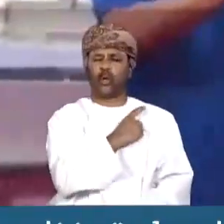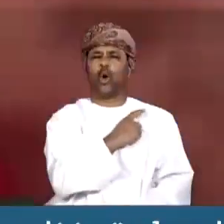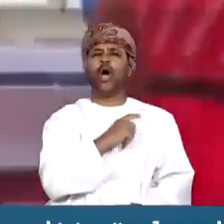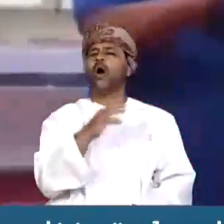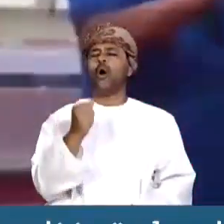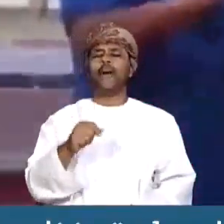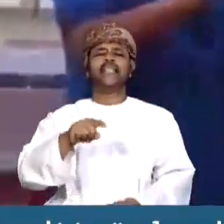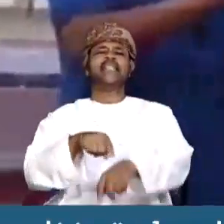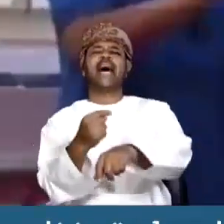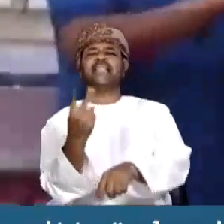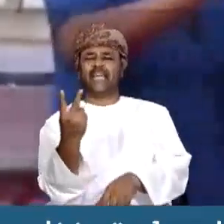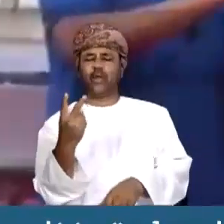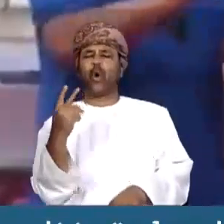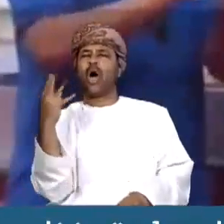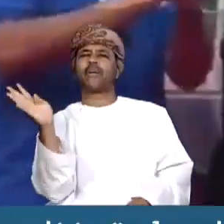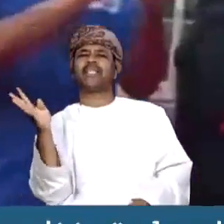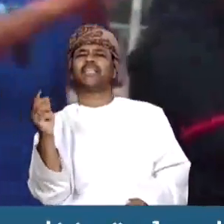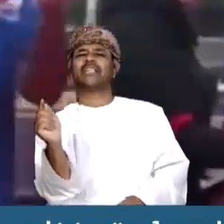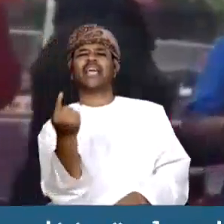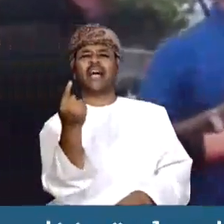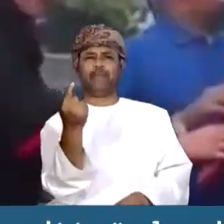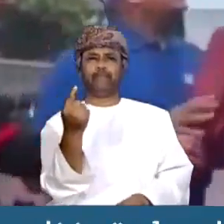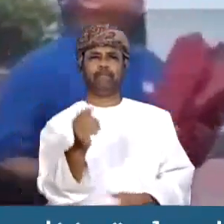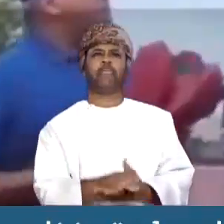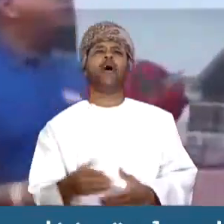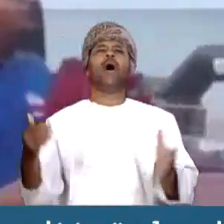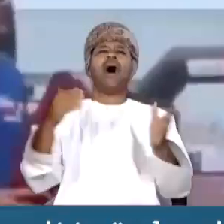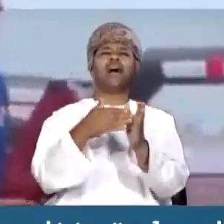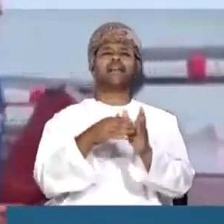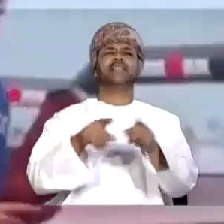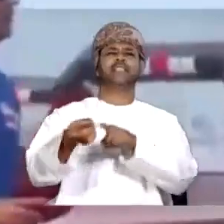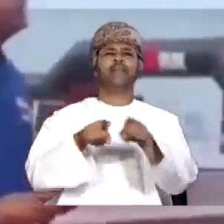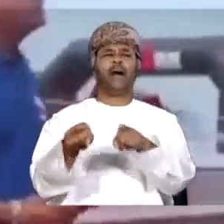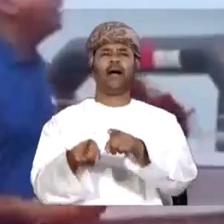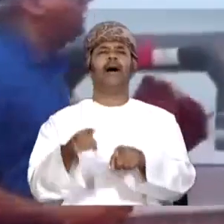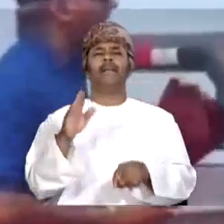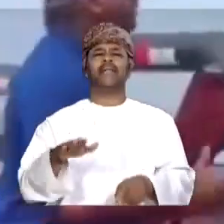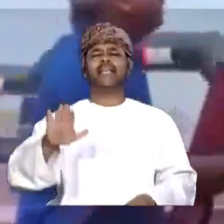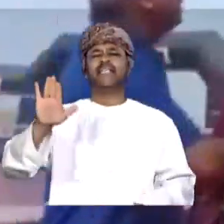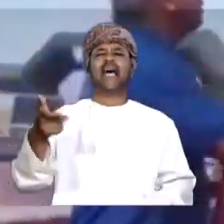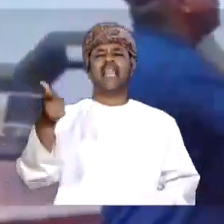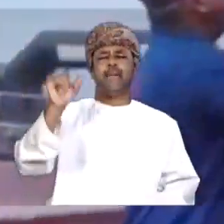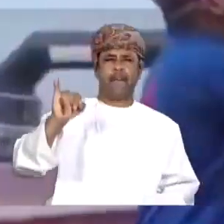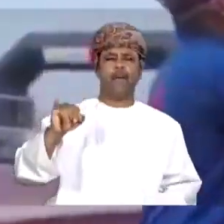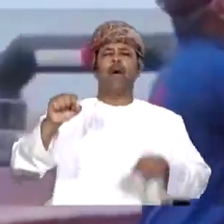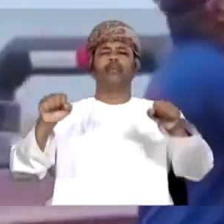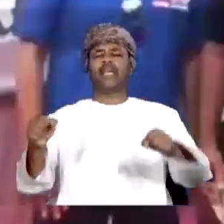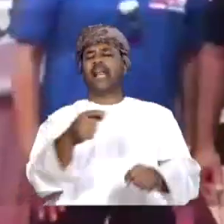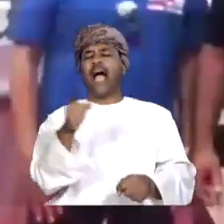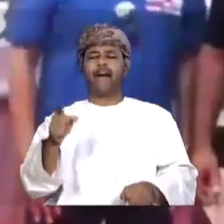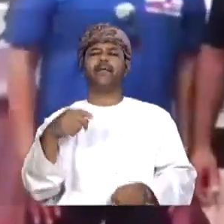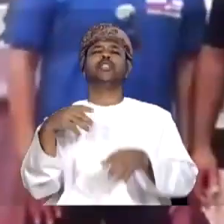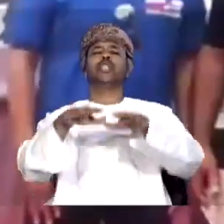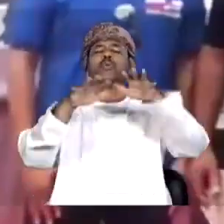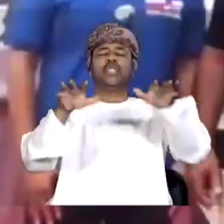السباق خلال ساعتين و14 دقيقة. وفي نهاية السباق قام سالم بن عدي العمري مدير عام الترويج